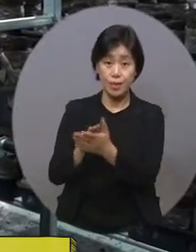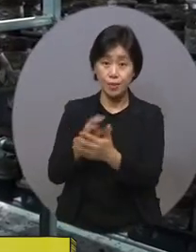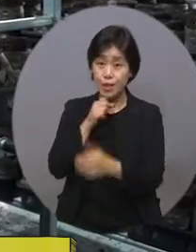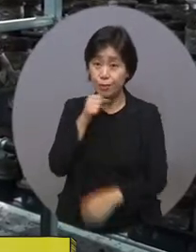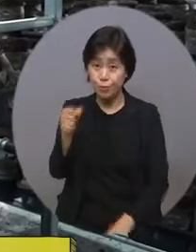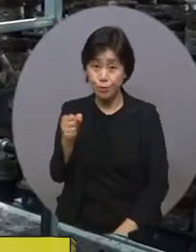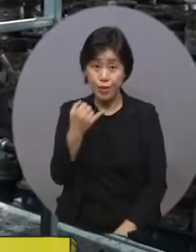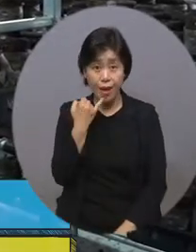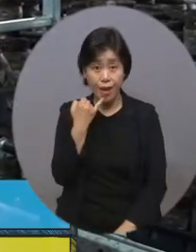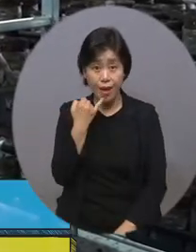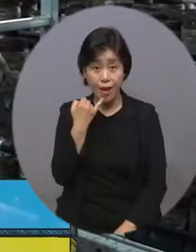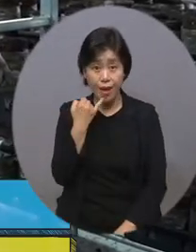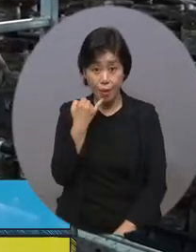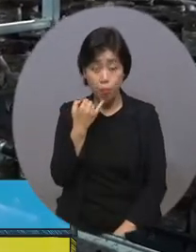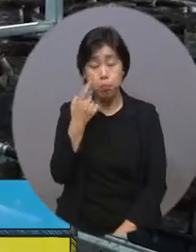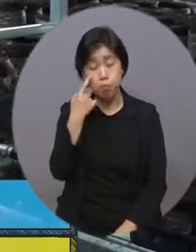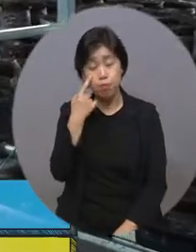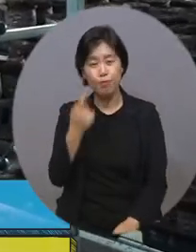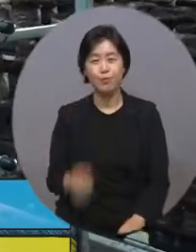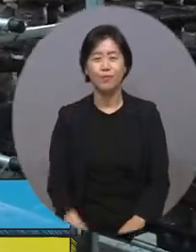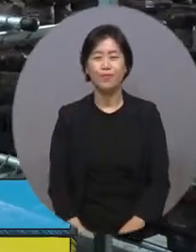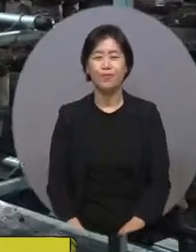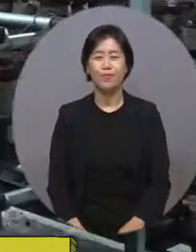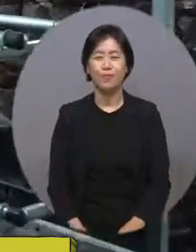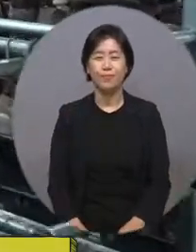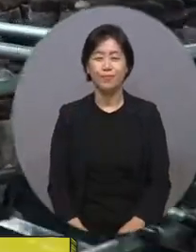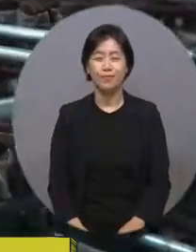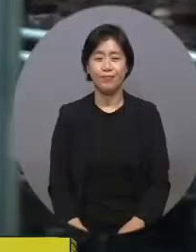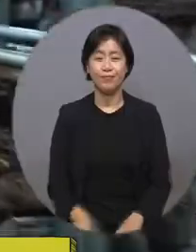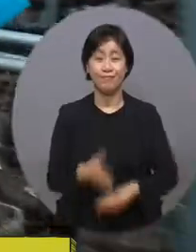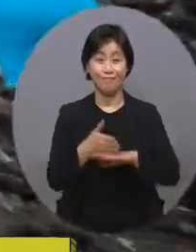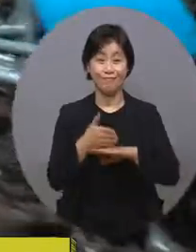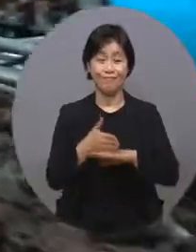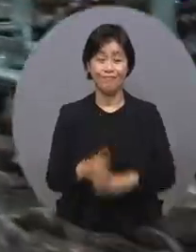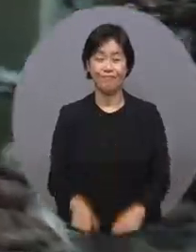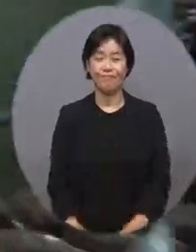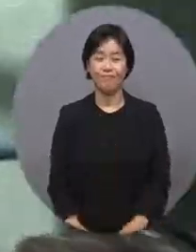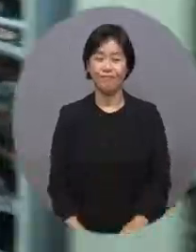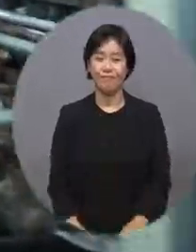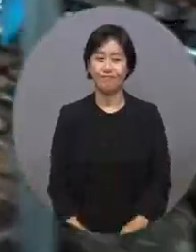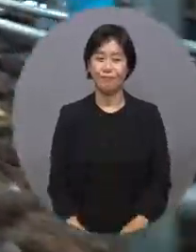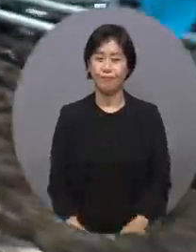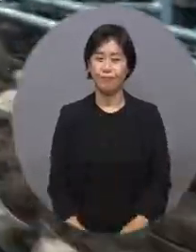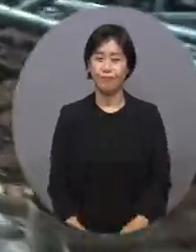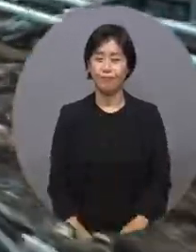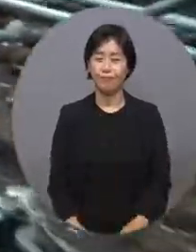인터뷰가 가능할까요? 예, 한번 가보시죠. 그럴까요? 예. 감사합니다.